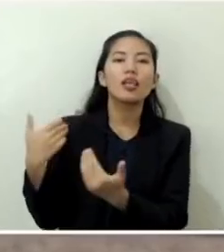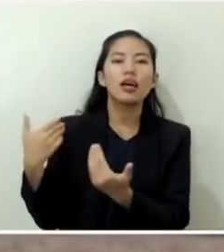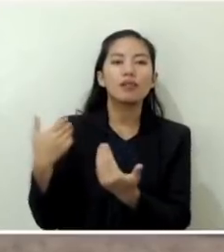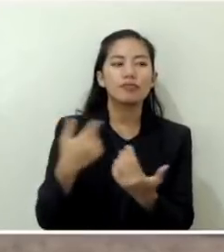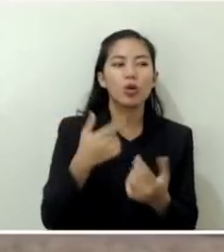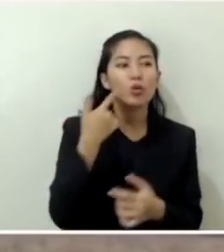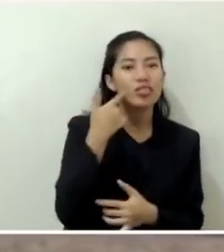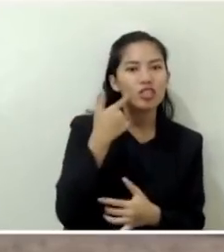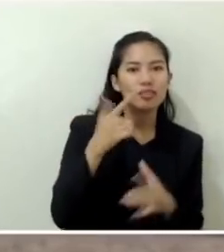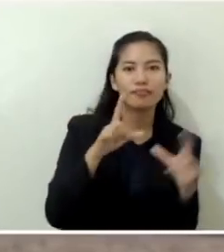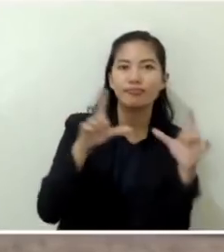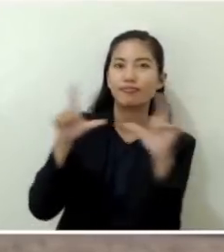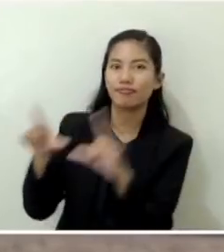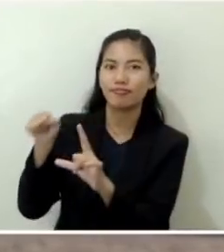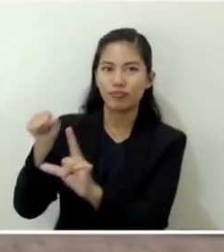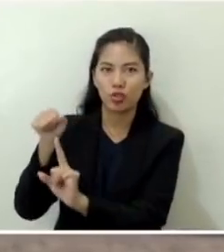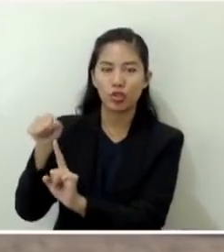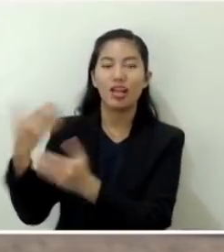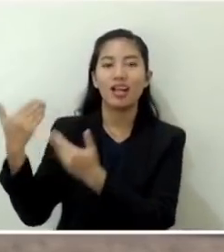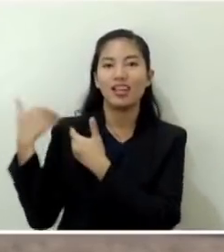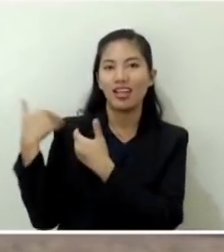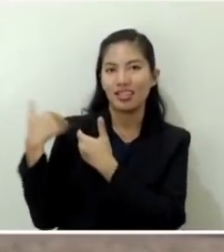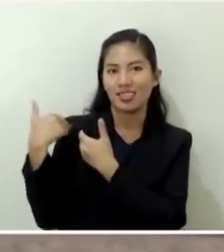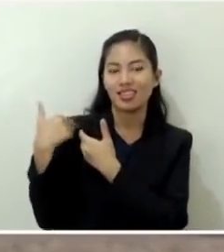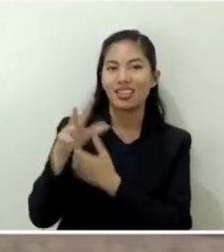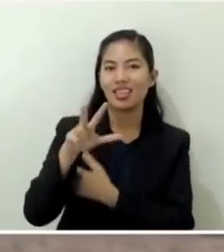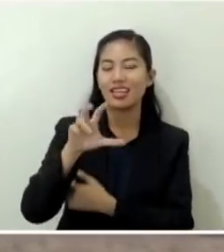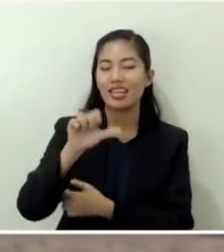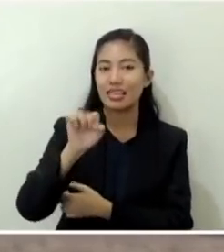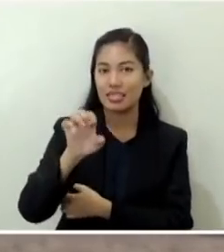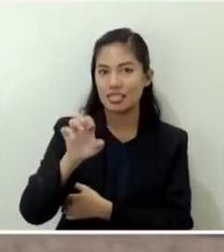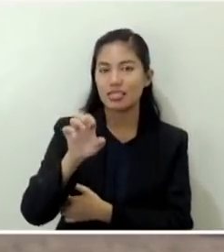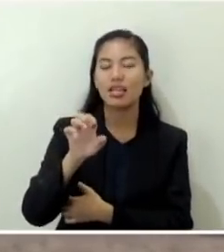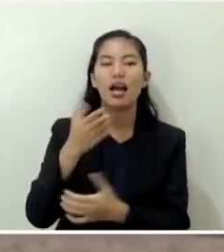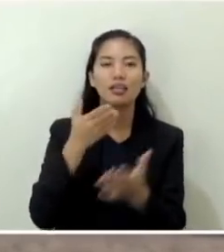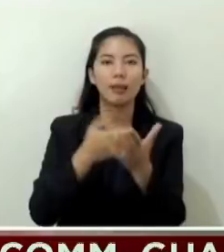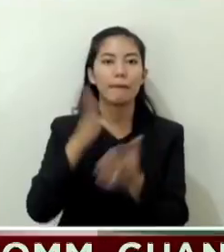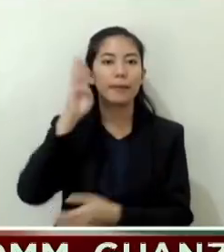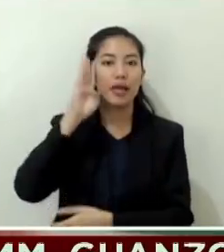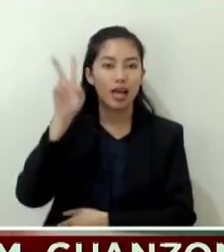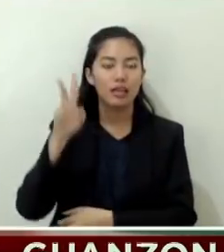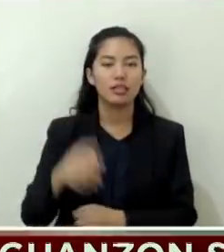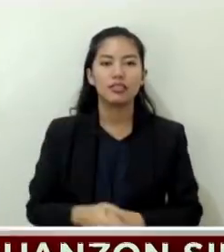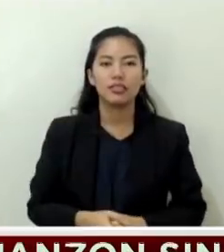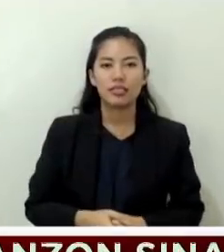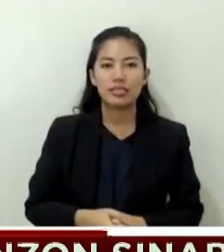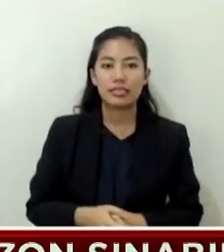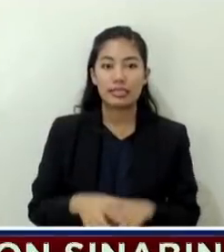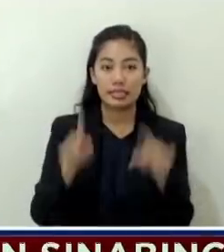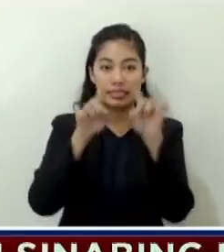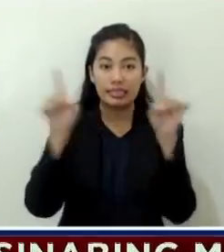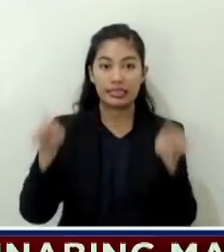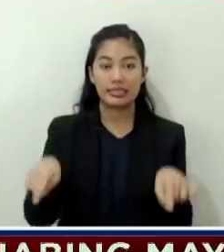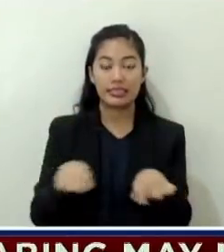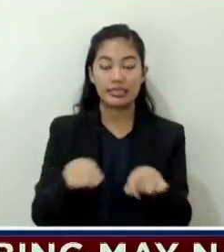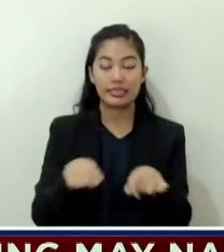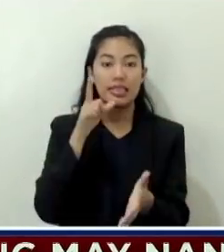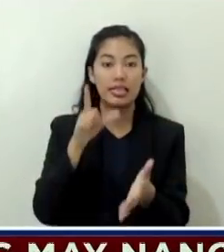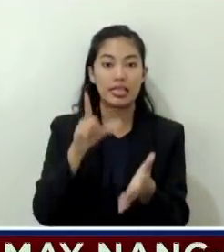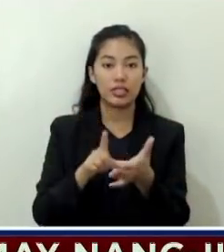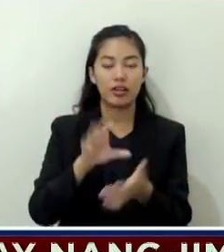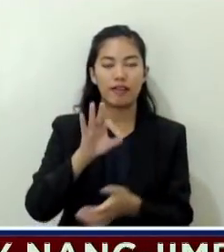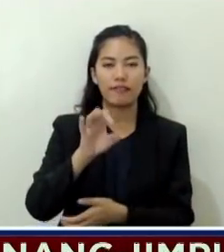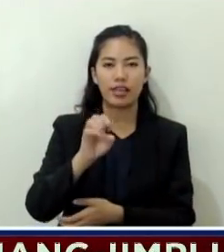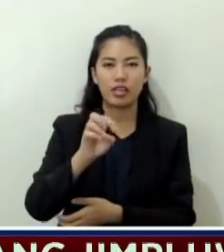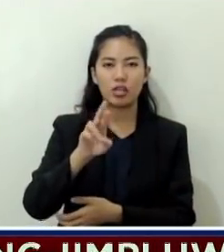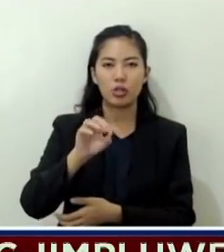ng tatlong disqualification cases laban kay Bongbong Marcos. Sa liham na nakuha ng ABS-CBN News, sinabi po ni Ferulino na